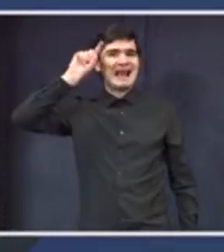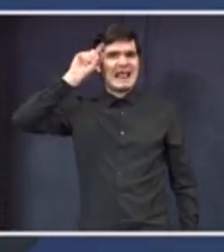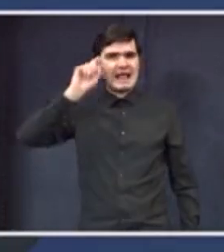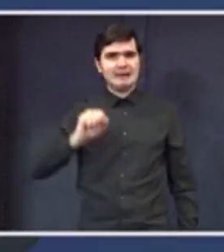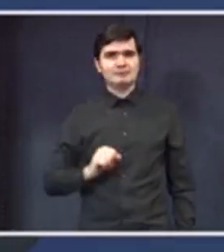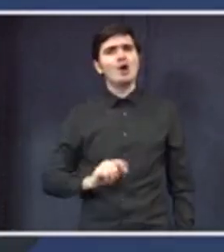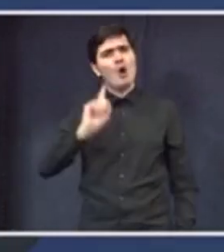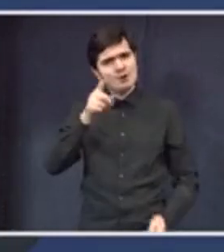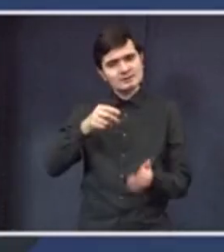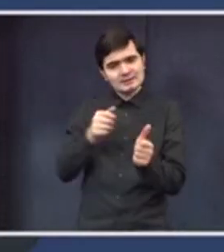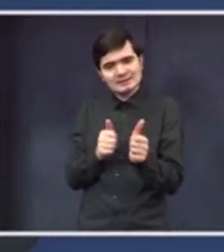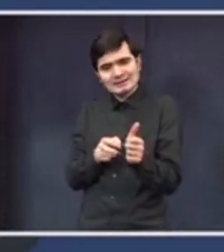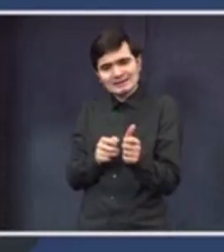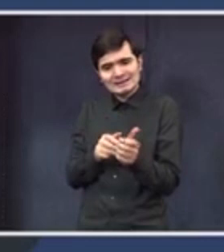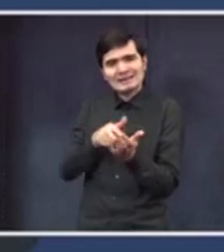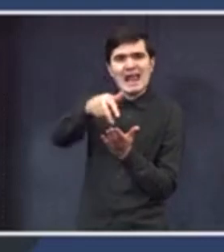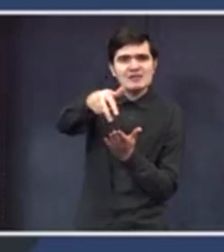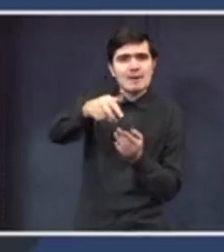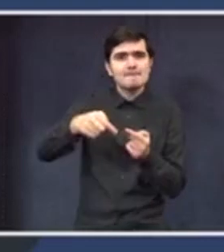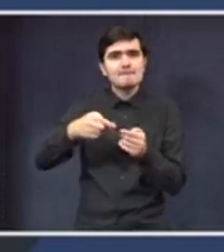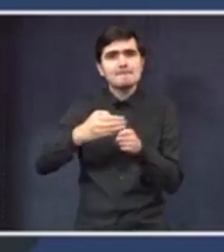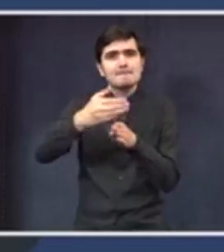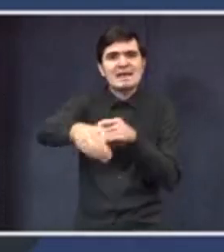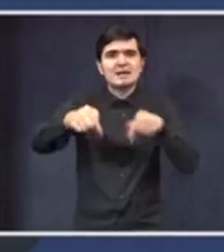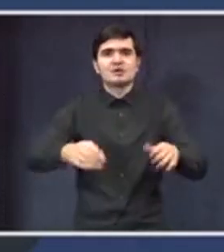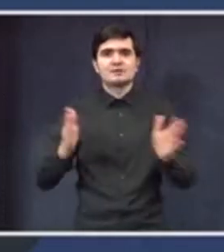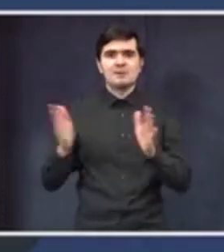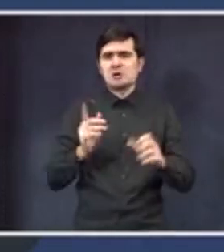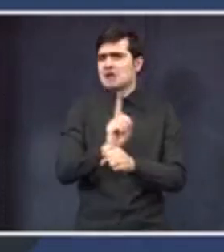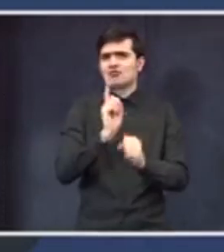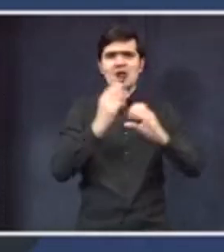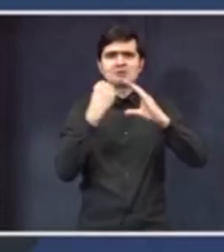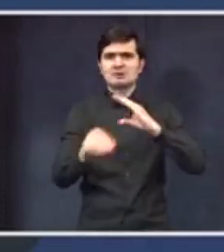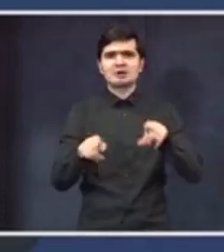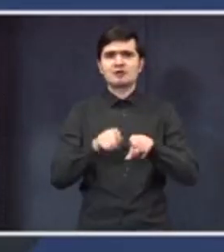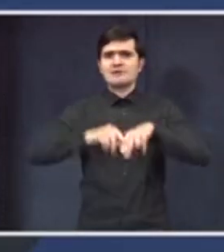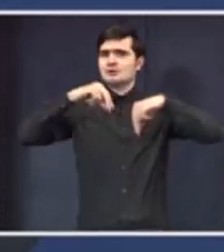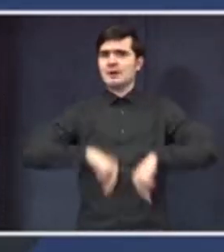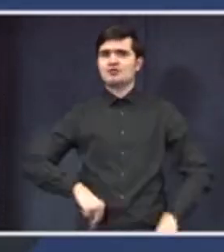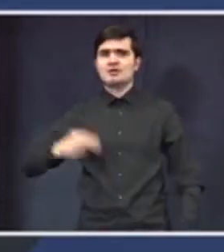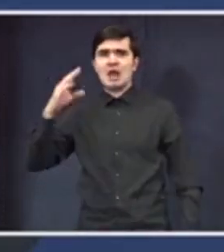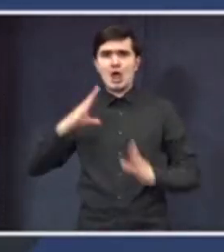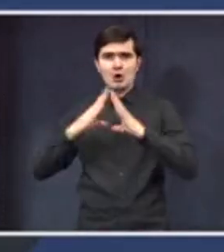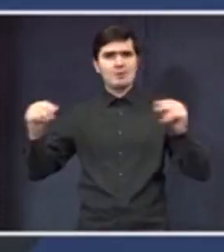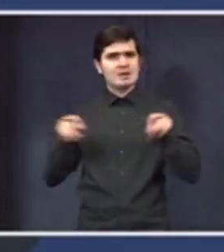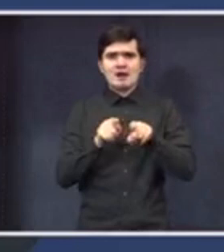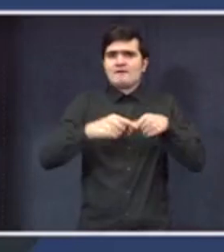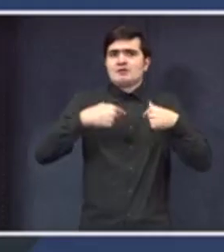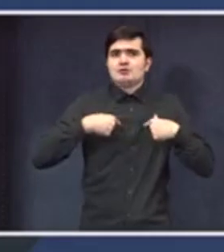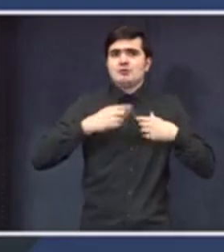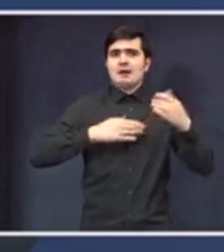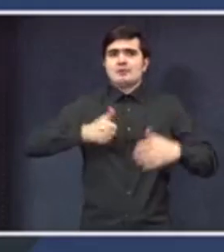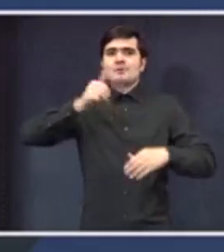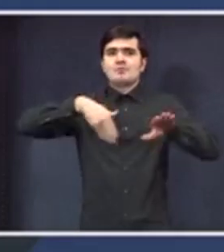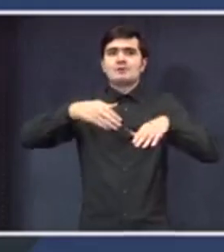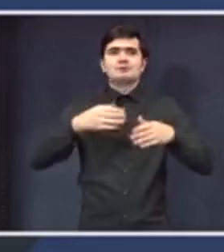că vom trece peste această perioadă. Este același mesaj pe care îl transmite și președintele Klaus Iohannis, îl transmit și eu ca premier, îl